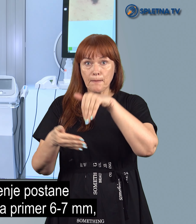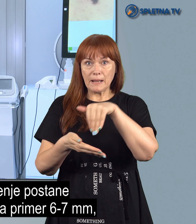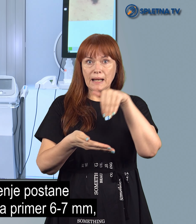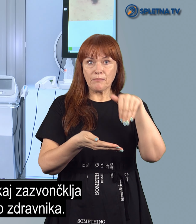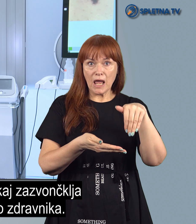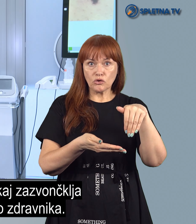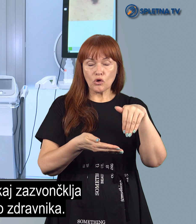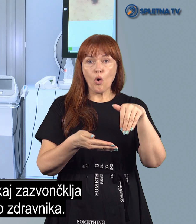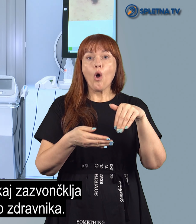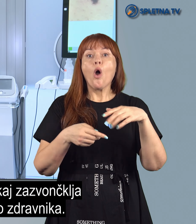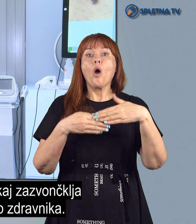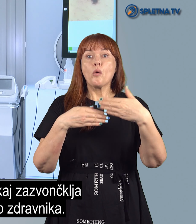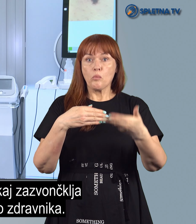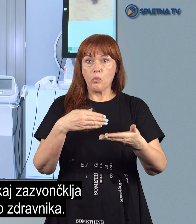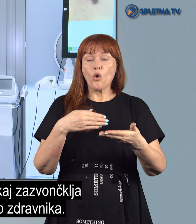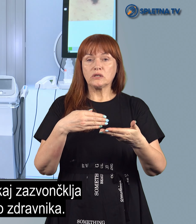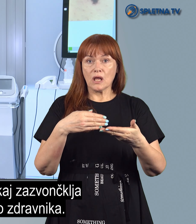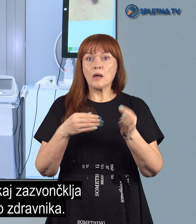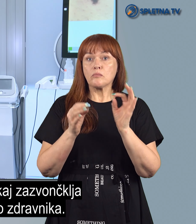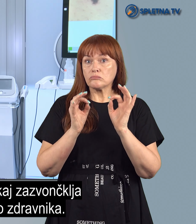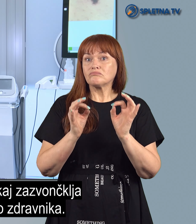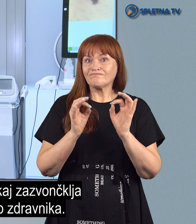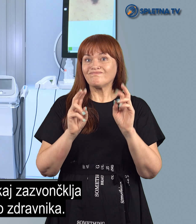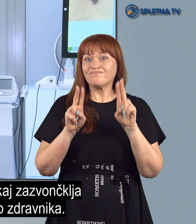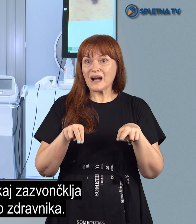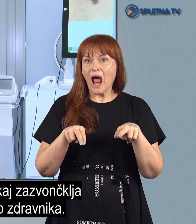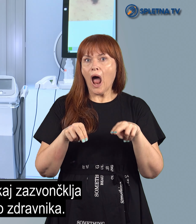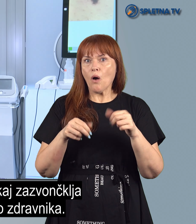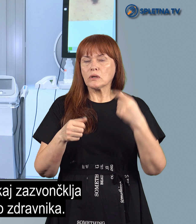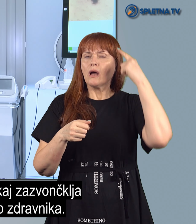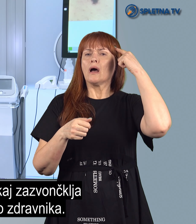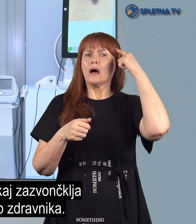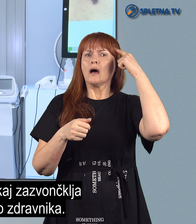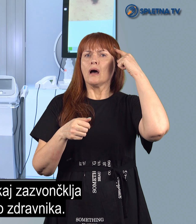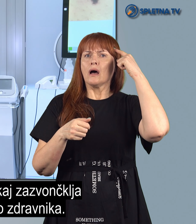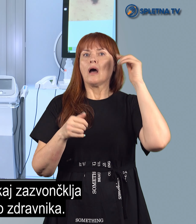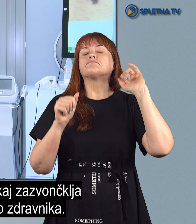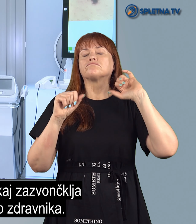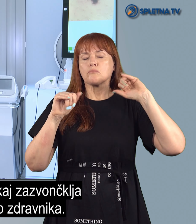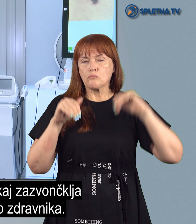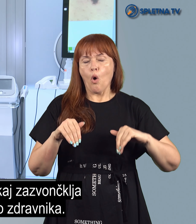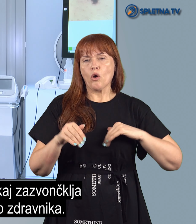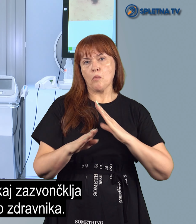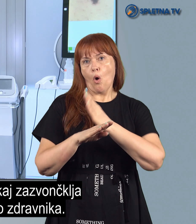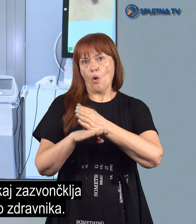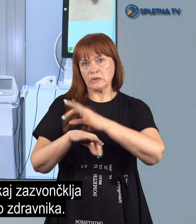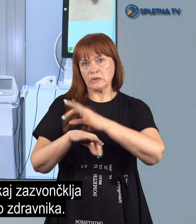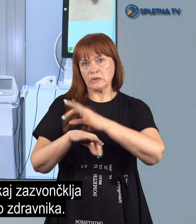mm, potem pa je prav, da nam nekaj zazvončkla in da obiščemo zdravnika.